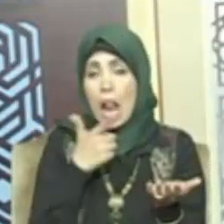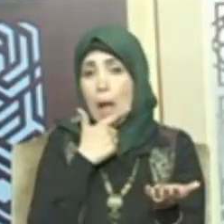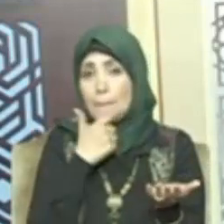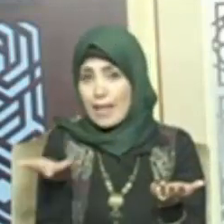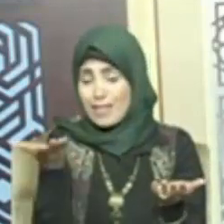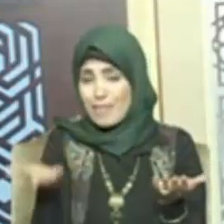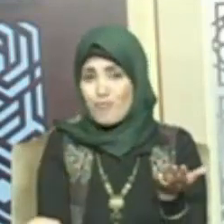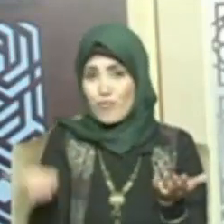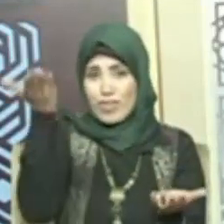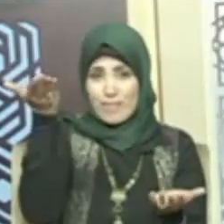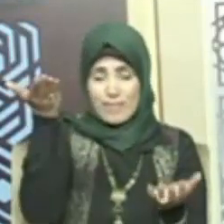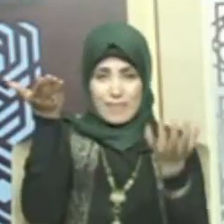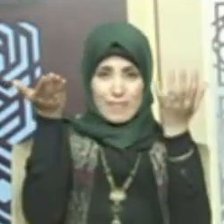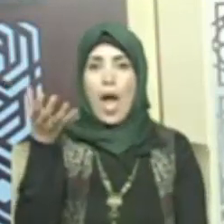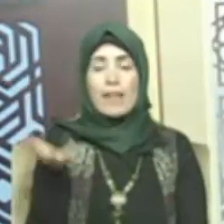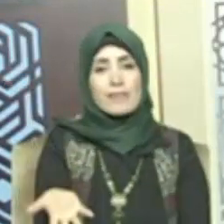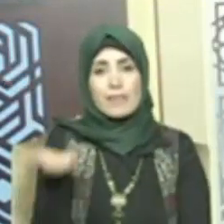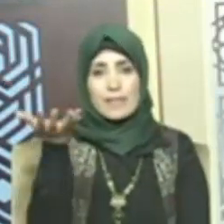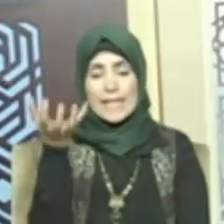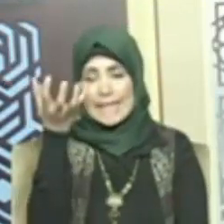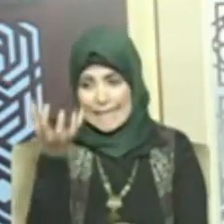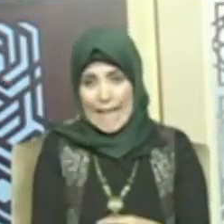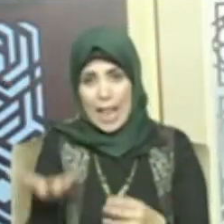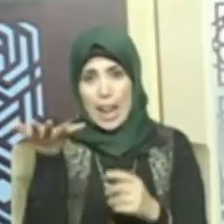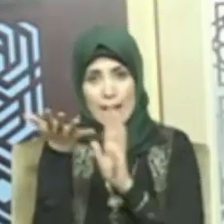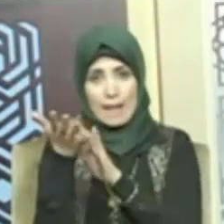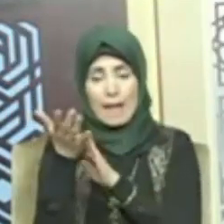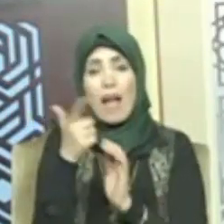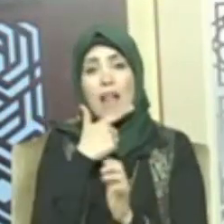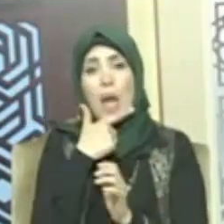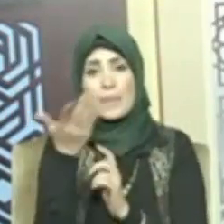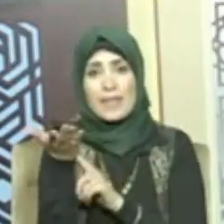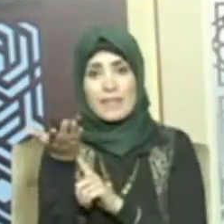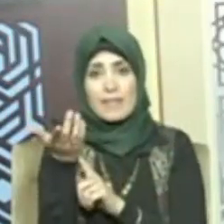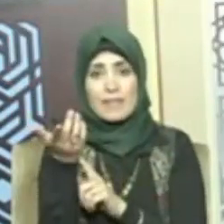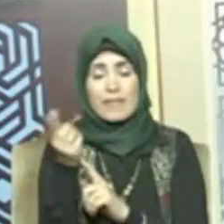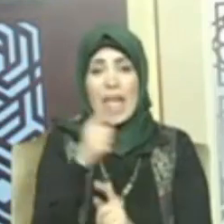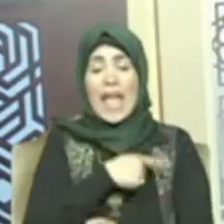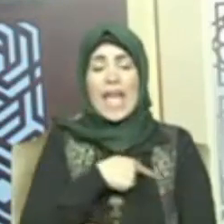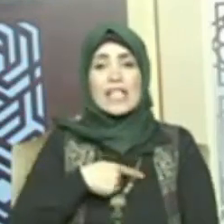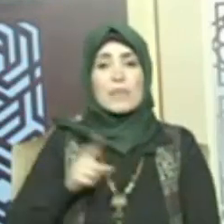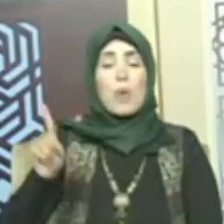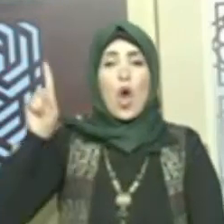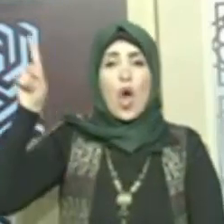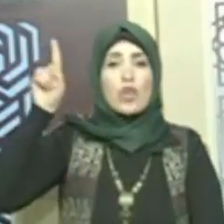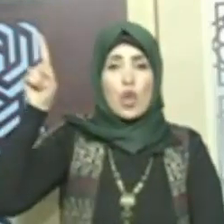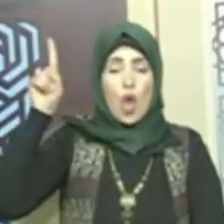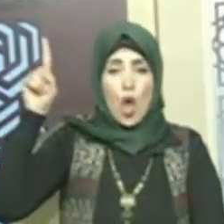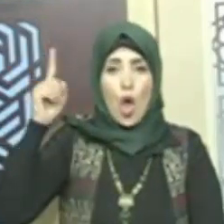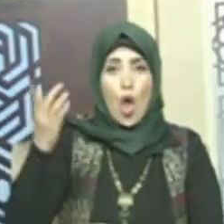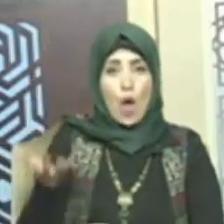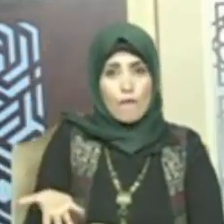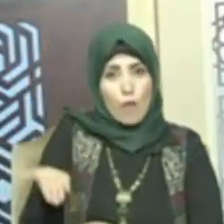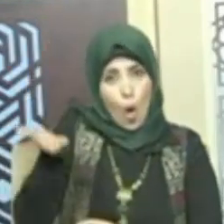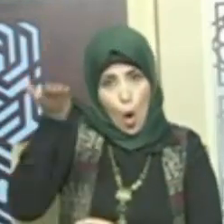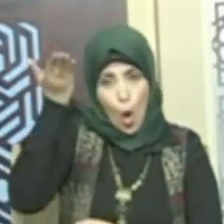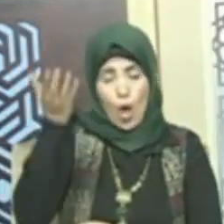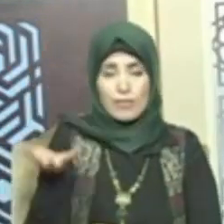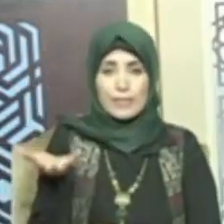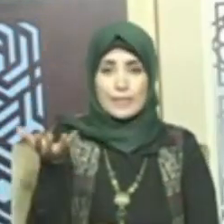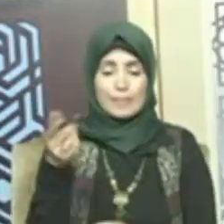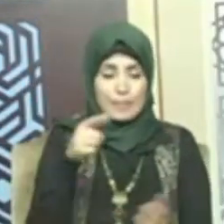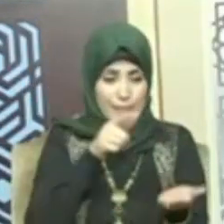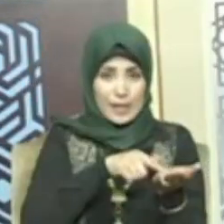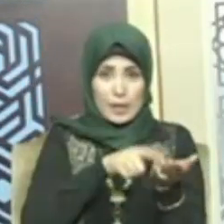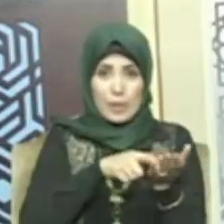وتطيش السجلات، ولا يسقل مع اسم الله شيء. إنها أي بطاقة